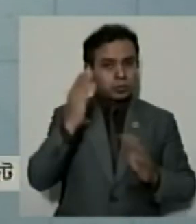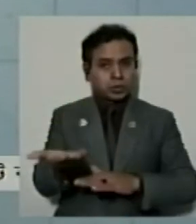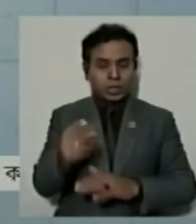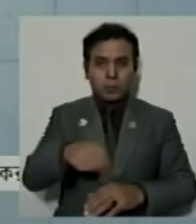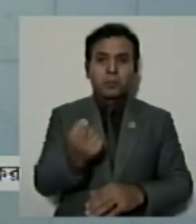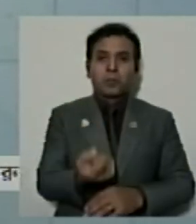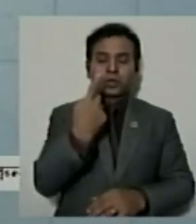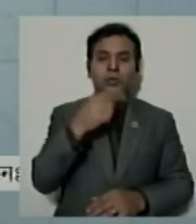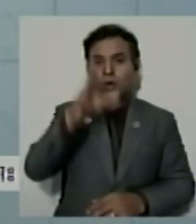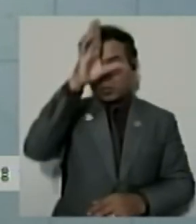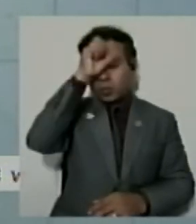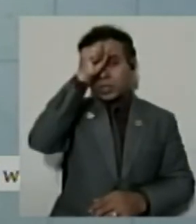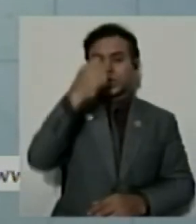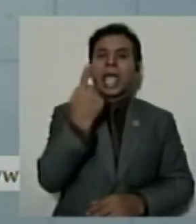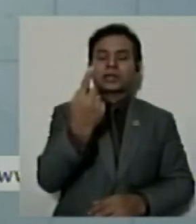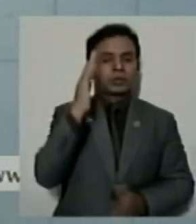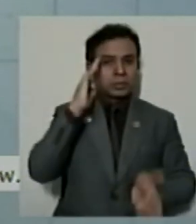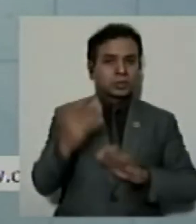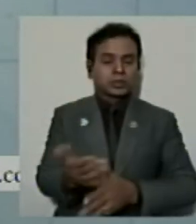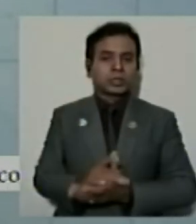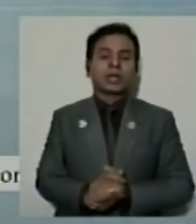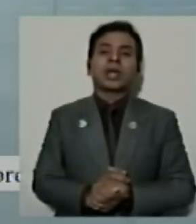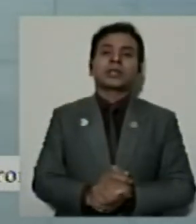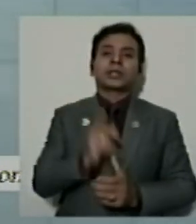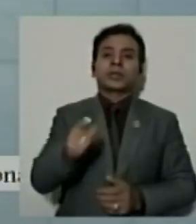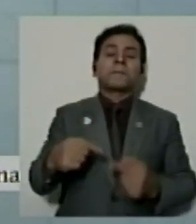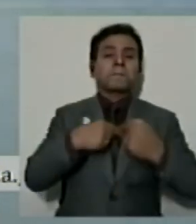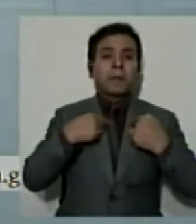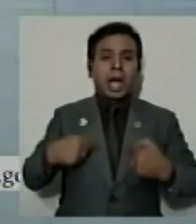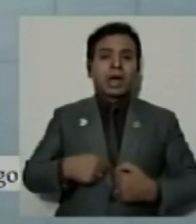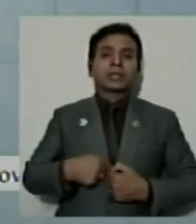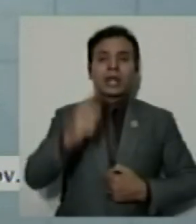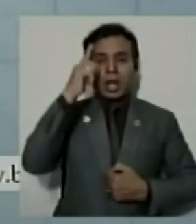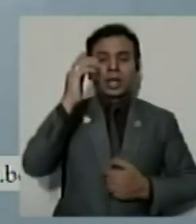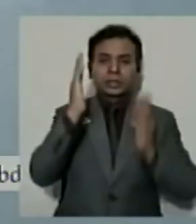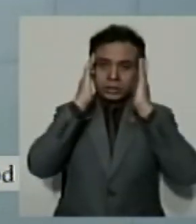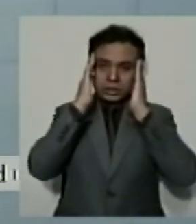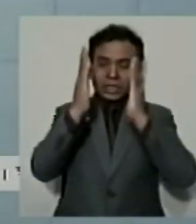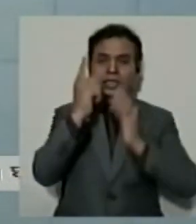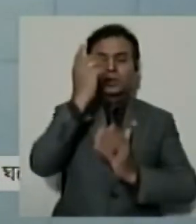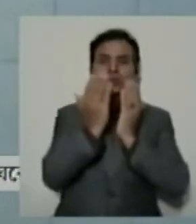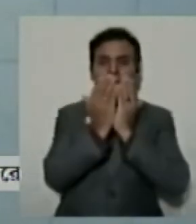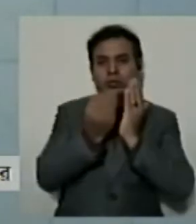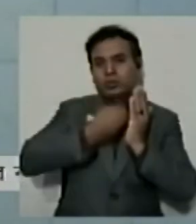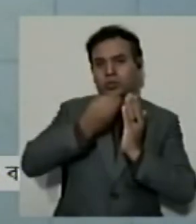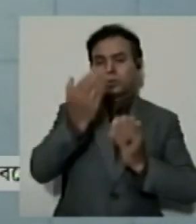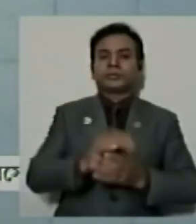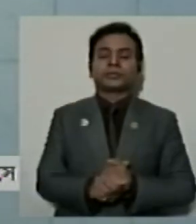শান্তি কামনা করছি, এবং এ পর্যন্ত আমাদের মৃত্যু দাঁড়ালো 168 জন।